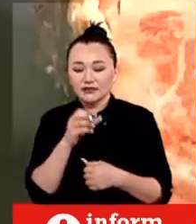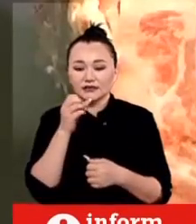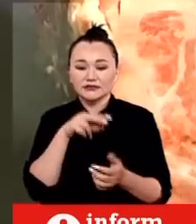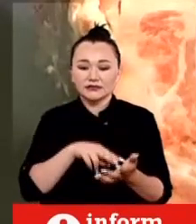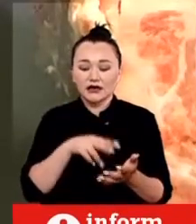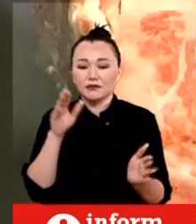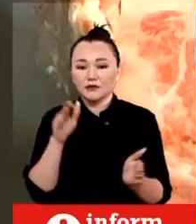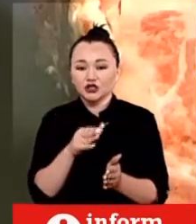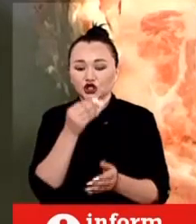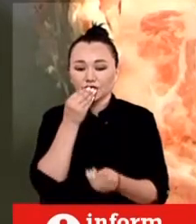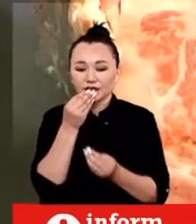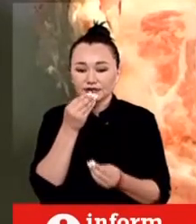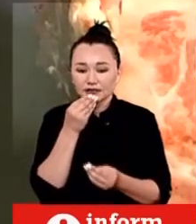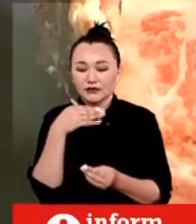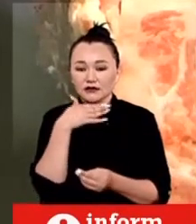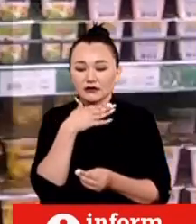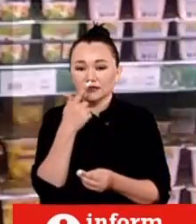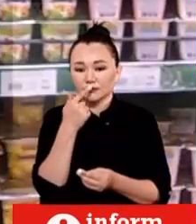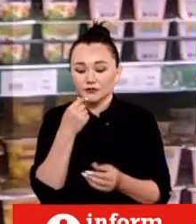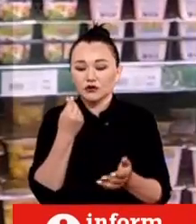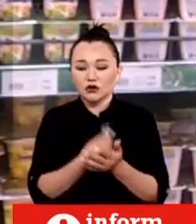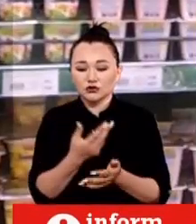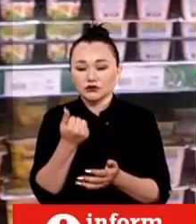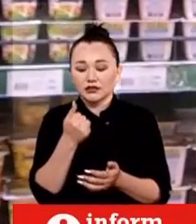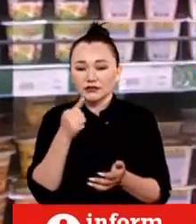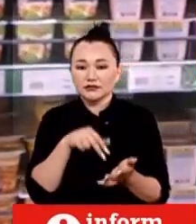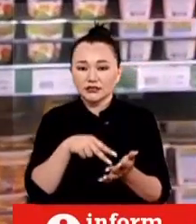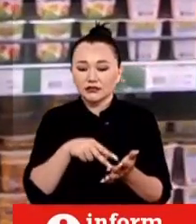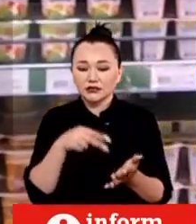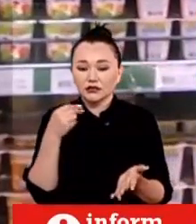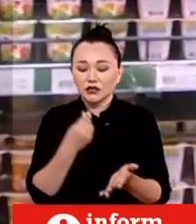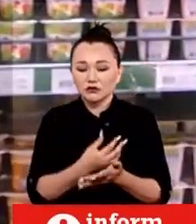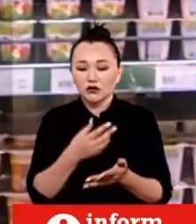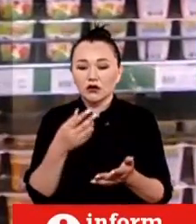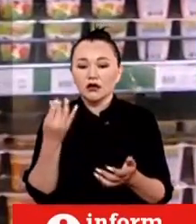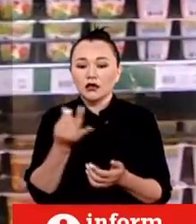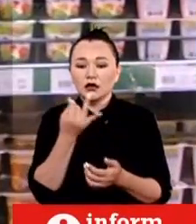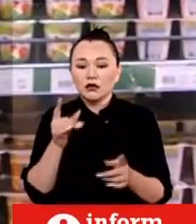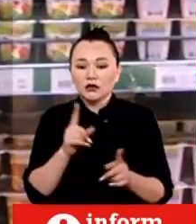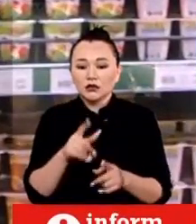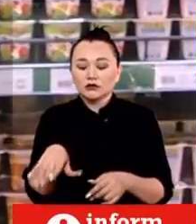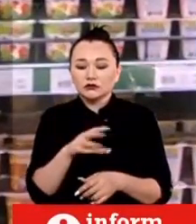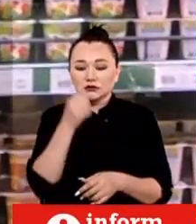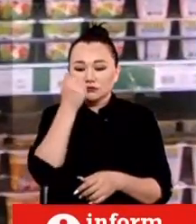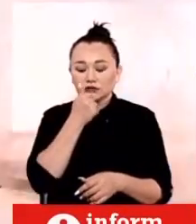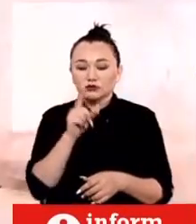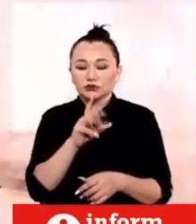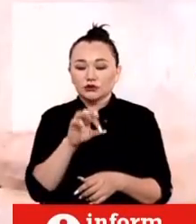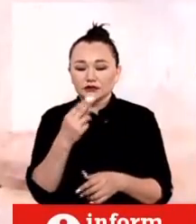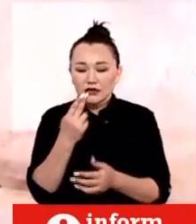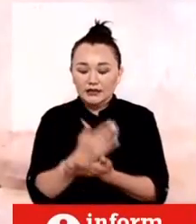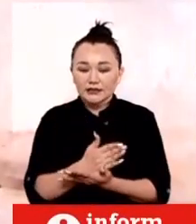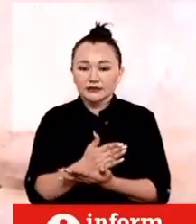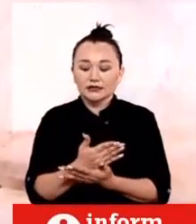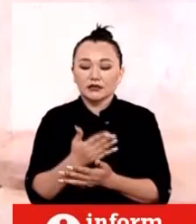его меньше есть. Красное мясо дороже, да. Цены растут. Ну, а порой вот интересно, вот так вот это спасибо, что социальное есть.